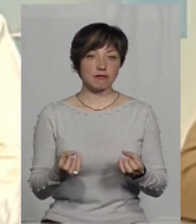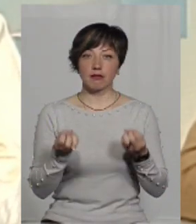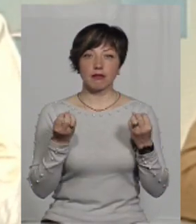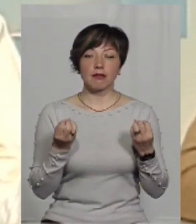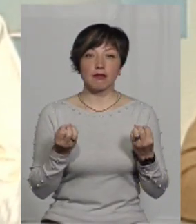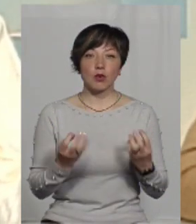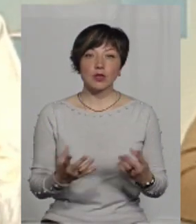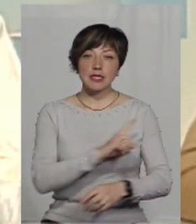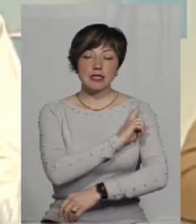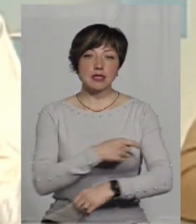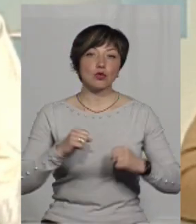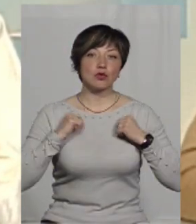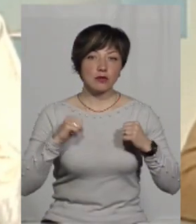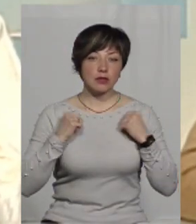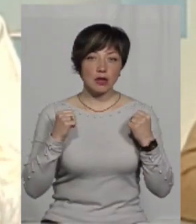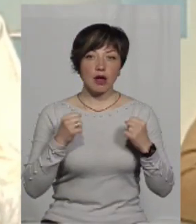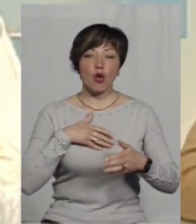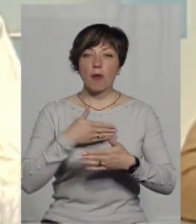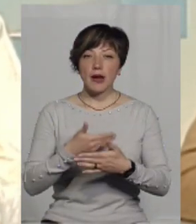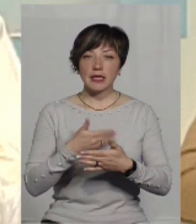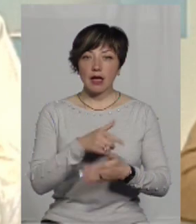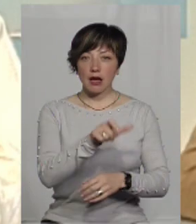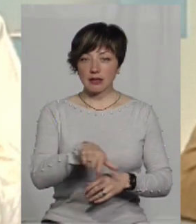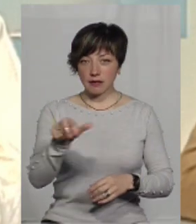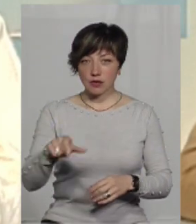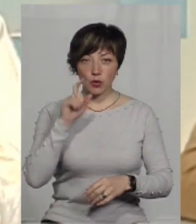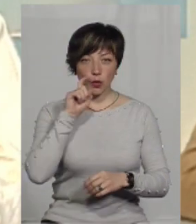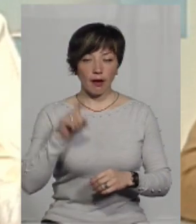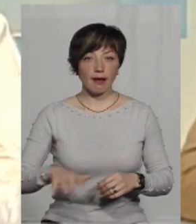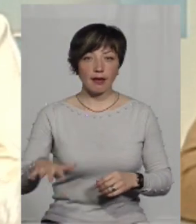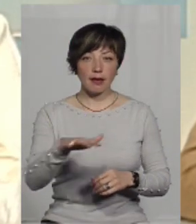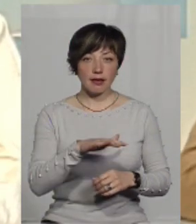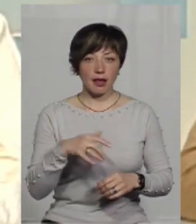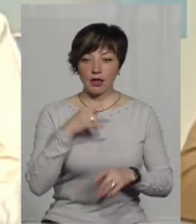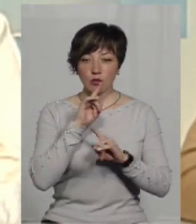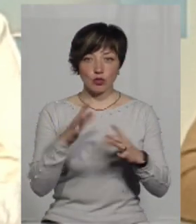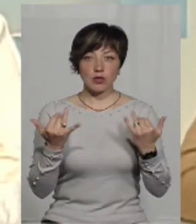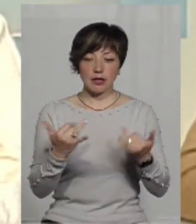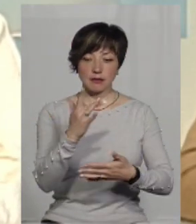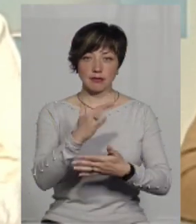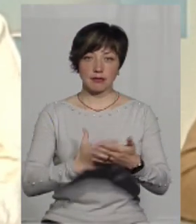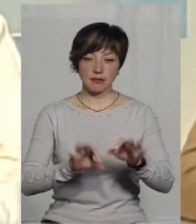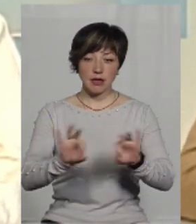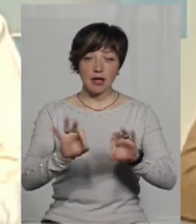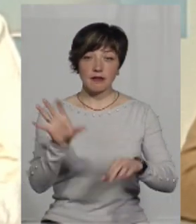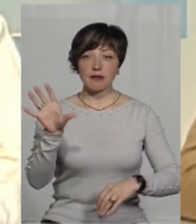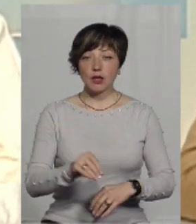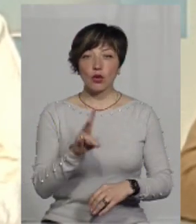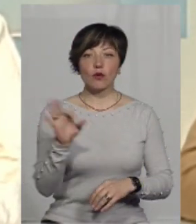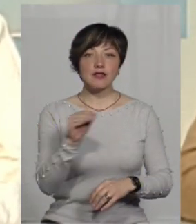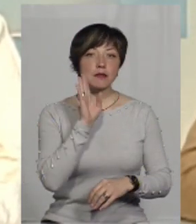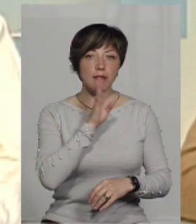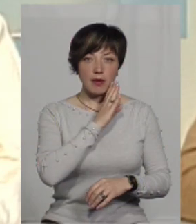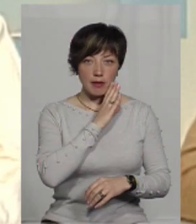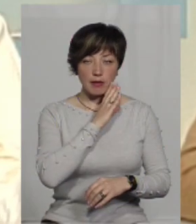просто надзвичайними зусиллями громадських активістів України, я не буду зараз перечисляти їх всіх, але всі